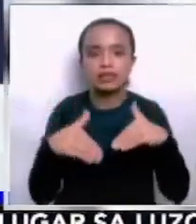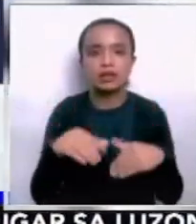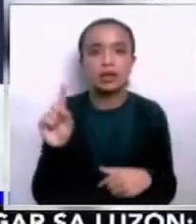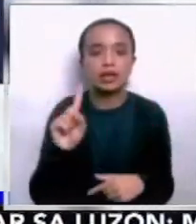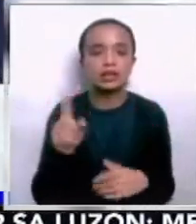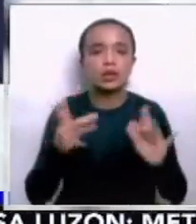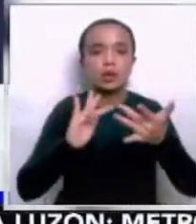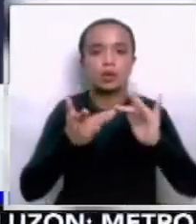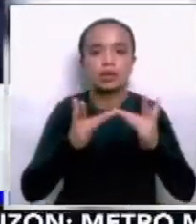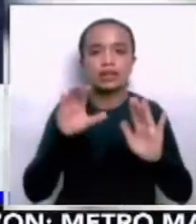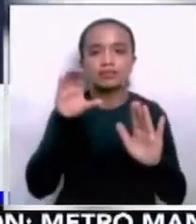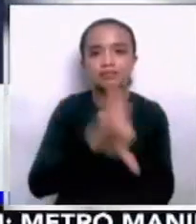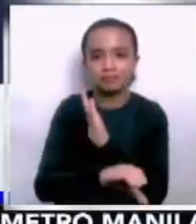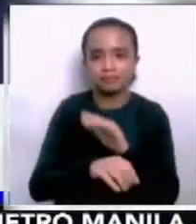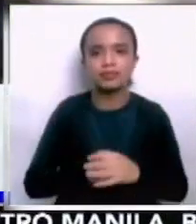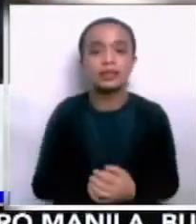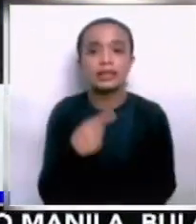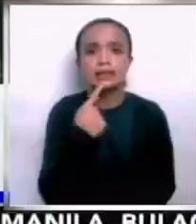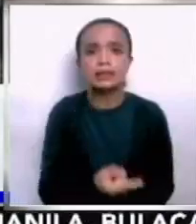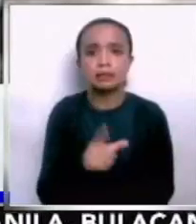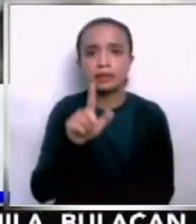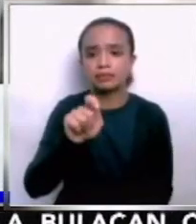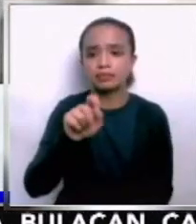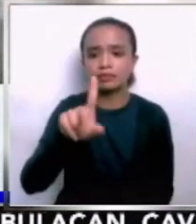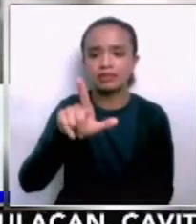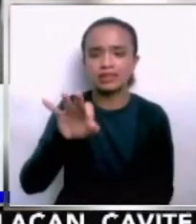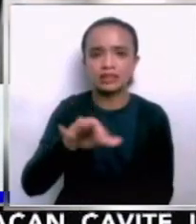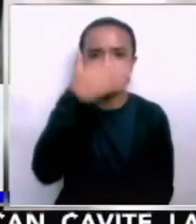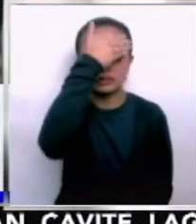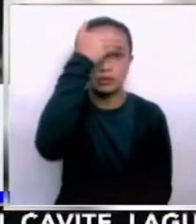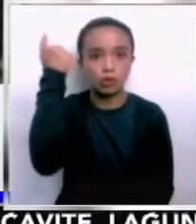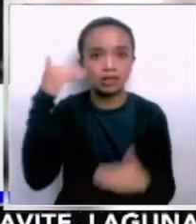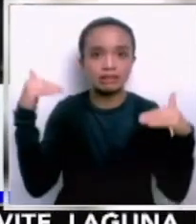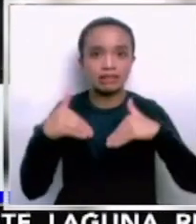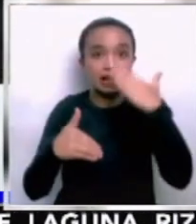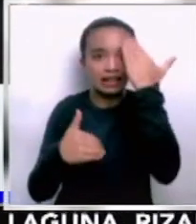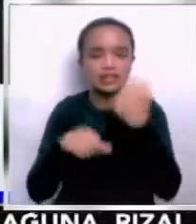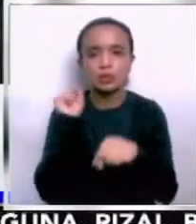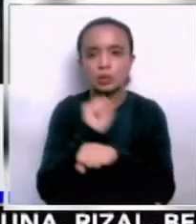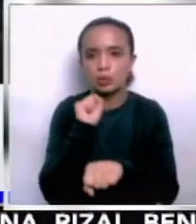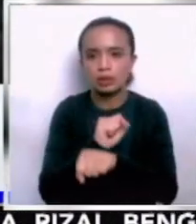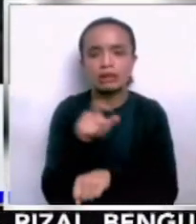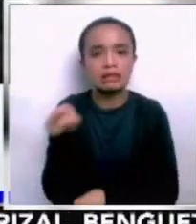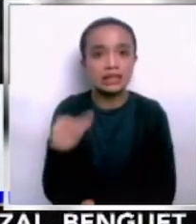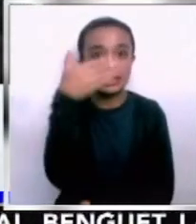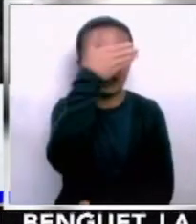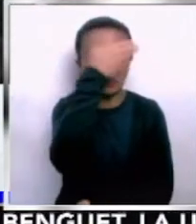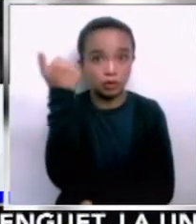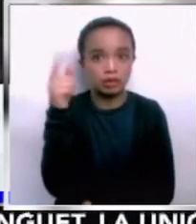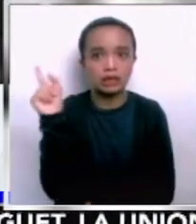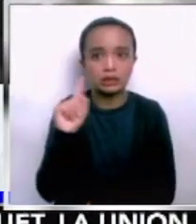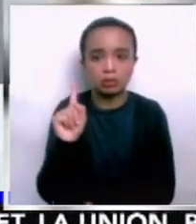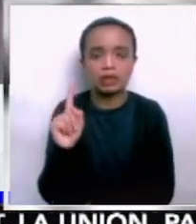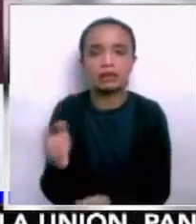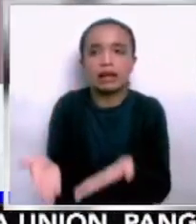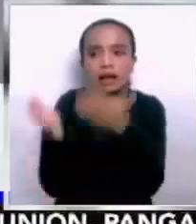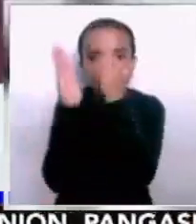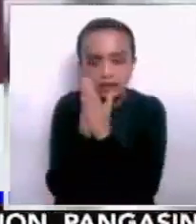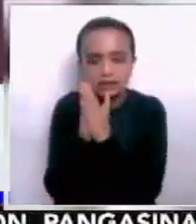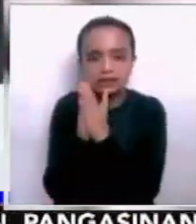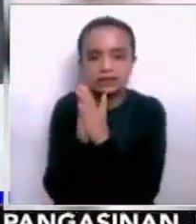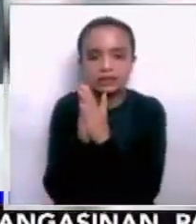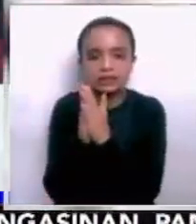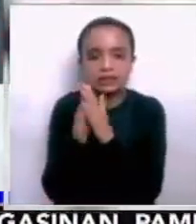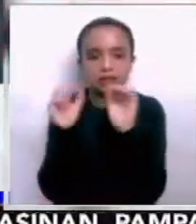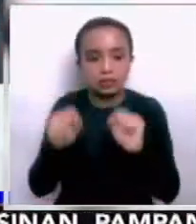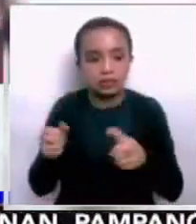Ayon kay Tulfo, nakalimutan niya ang pagdinig dahil sa trabaho. Nakalimutan rin daw niya na magpaalam sa korte nung umalis siya sa